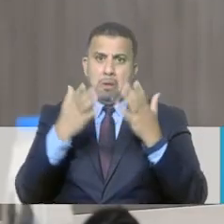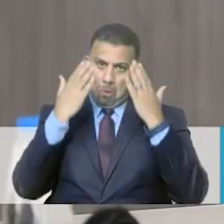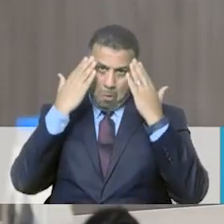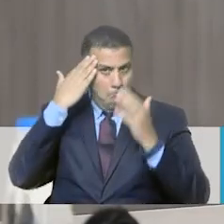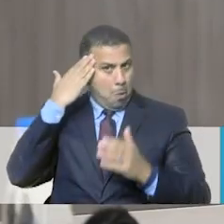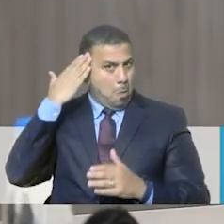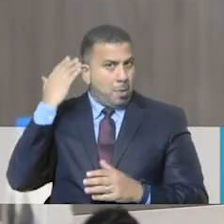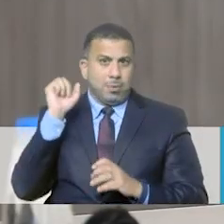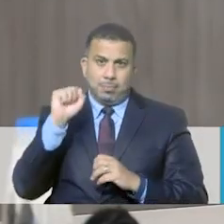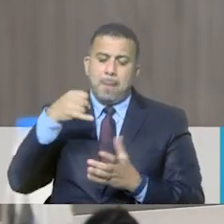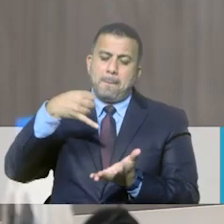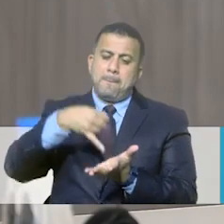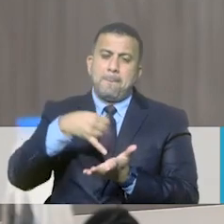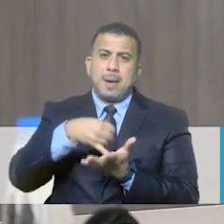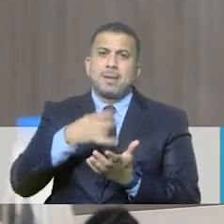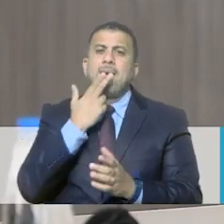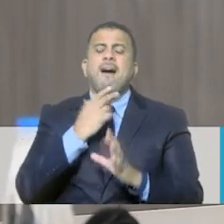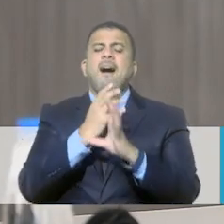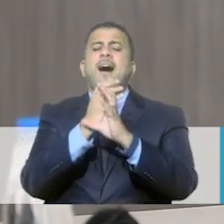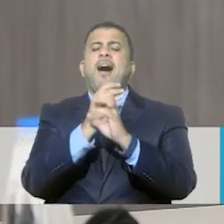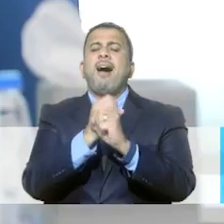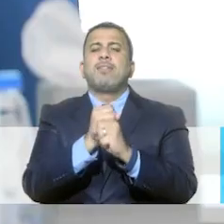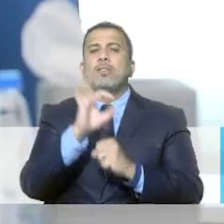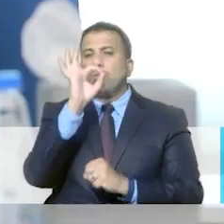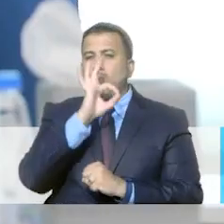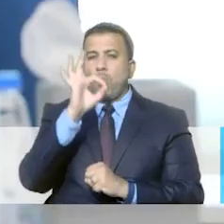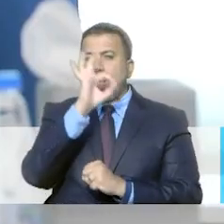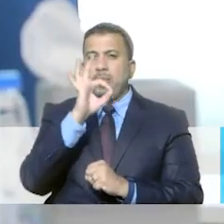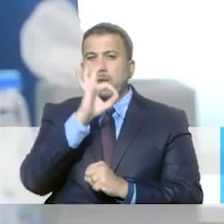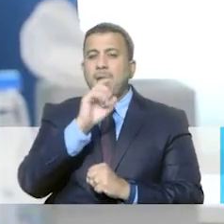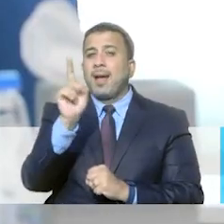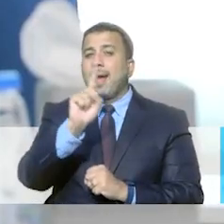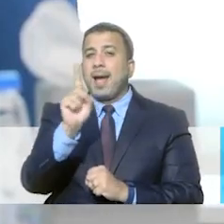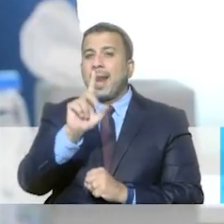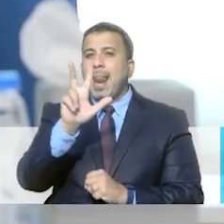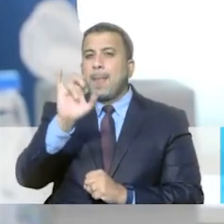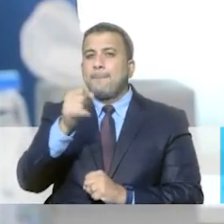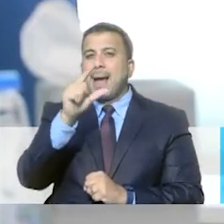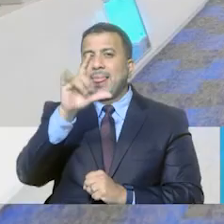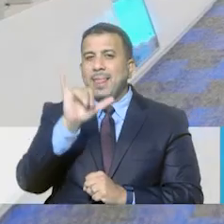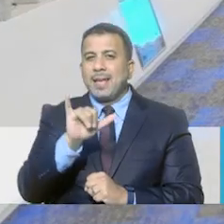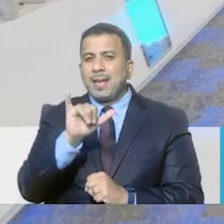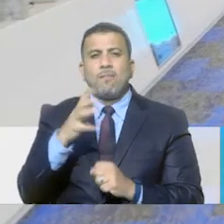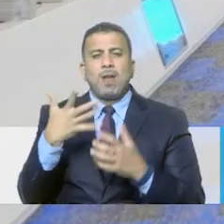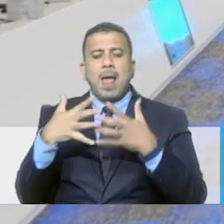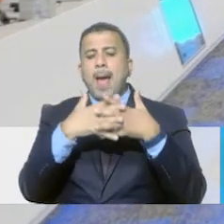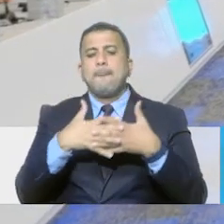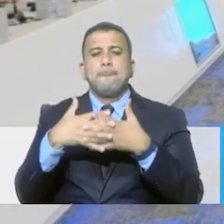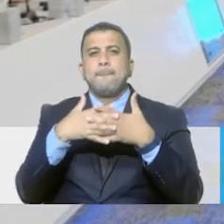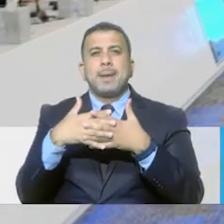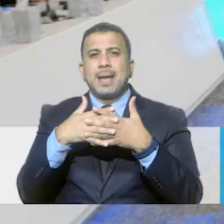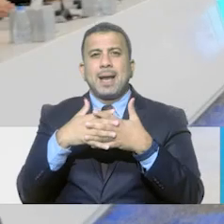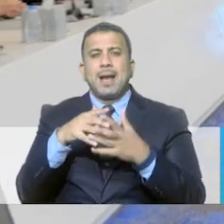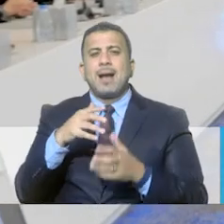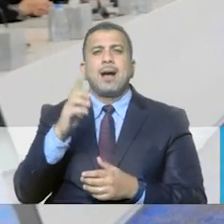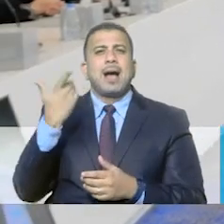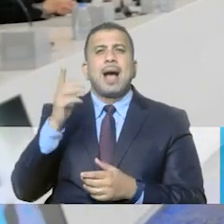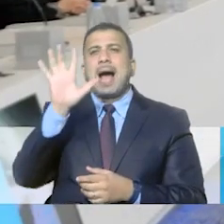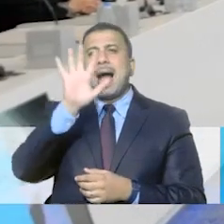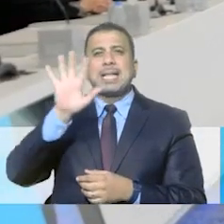من المركز الإقليمي لصون التراث الثقافي غير المادي في أمريكا اللاتينية ومنطقة